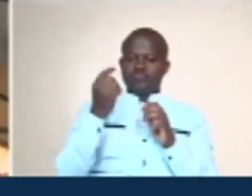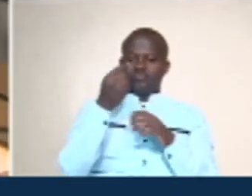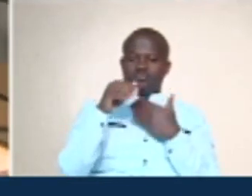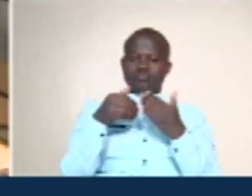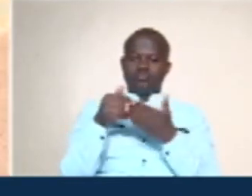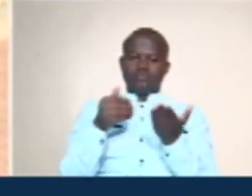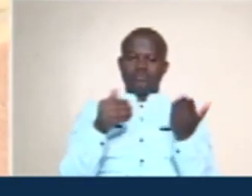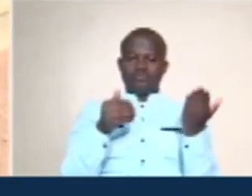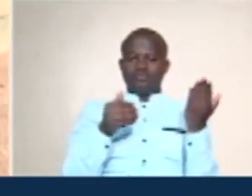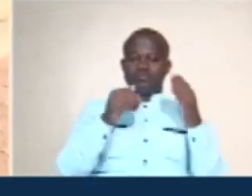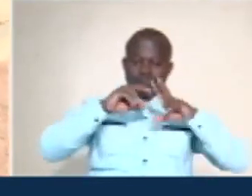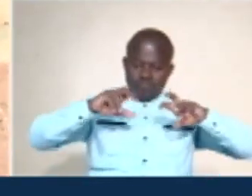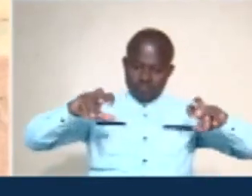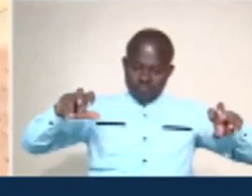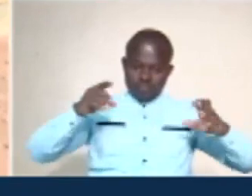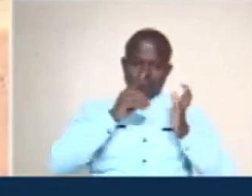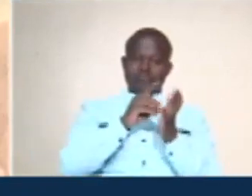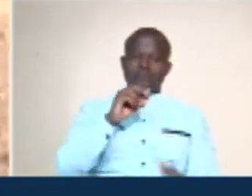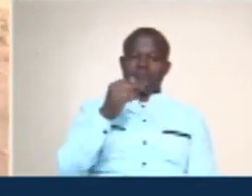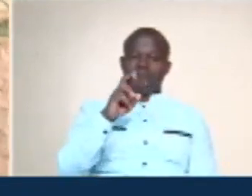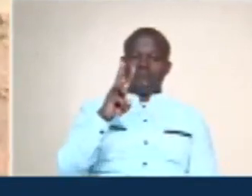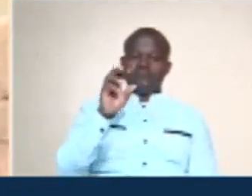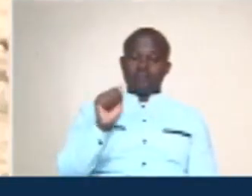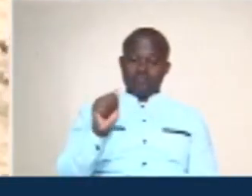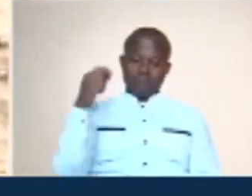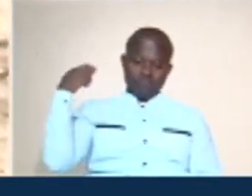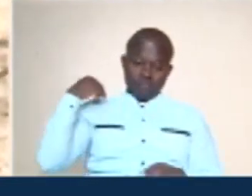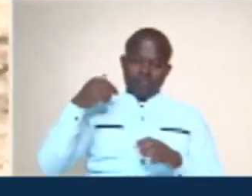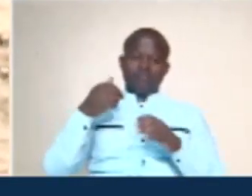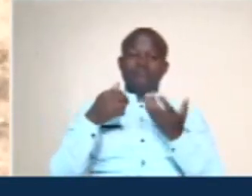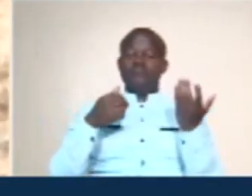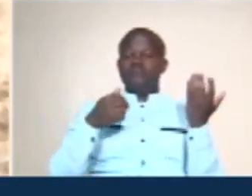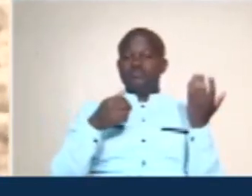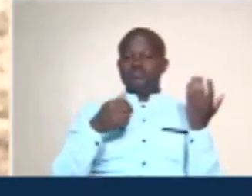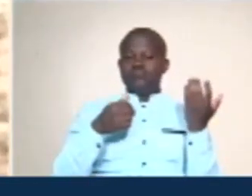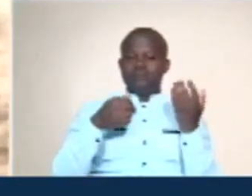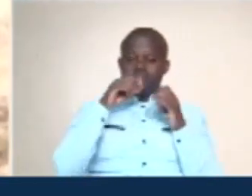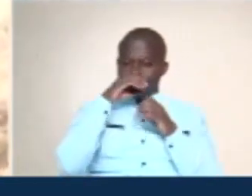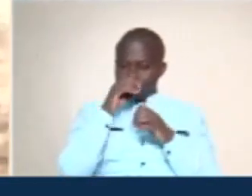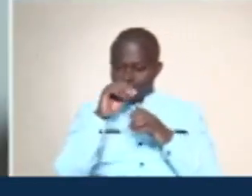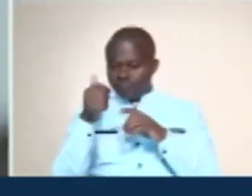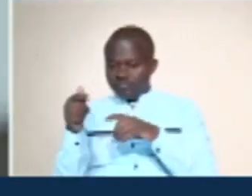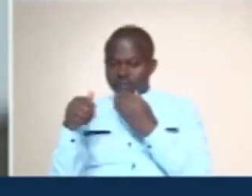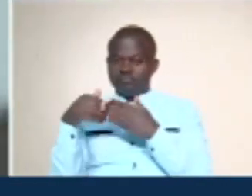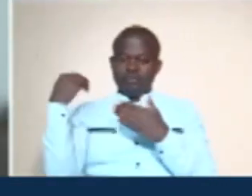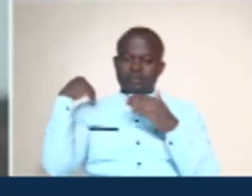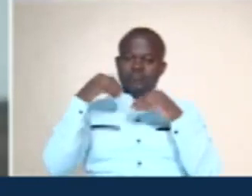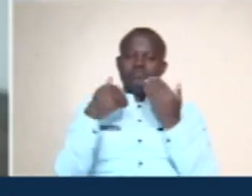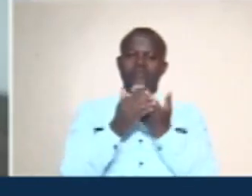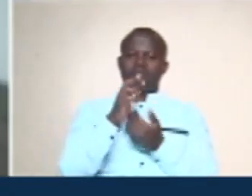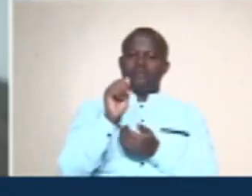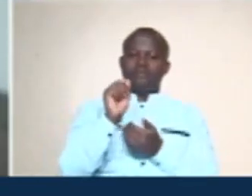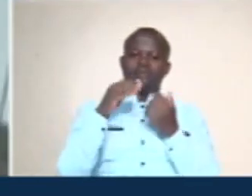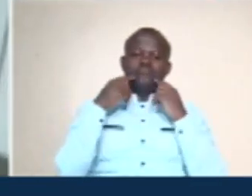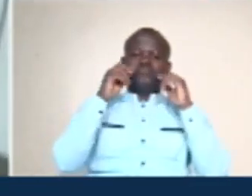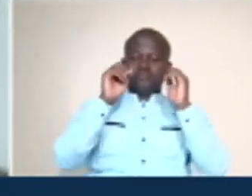by'aborozi b'ingurube. Umushakashatsi Dr. Hirwa Claire ushinzwe amatungo atuza mu kigo cy'igihugu gishinzwe ubuhinzi n'ubworozi Lab